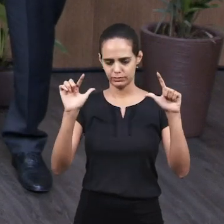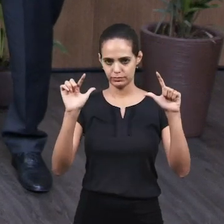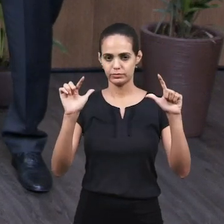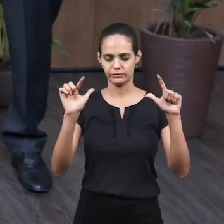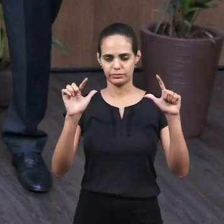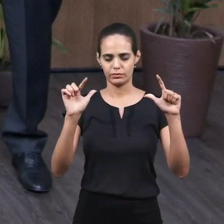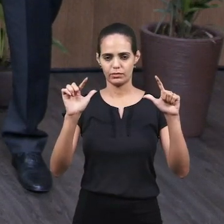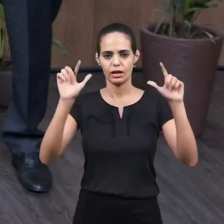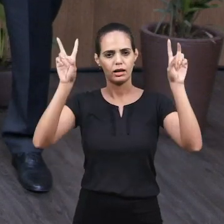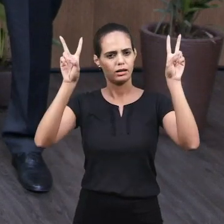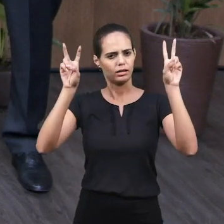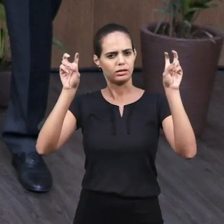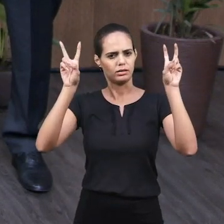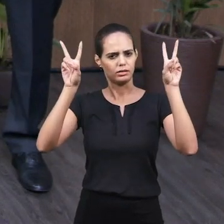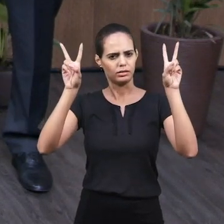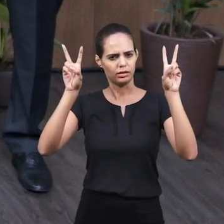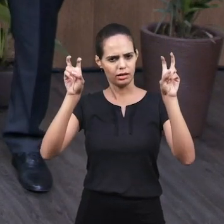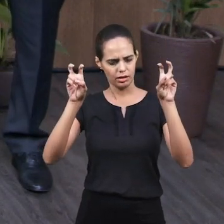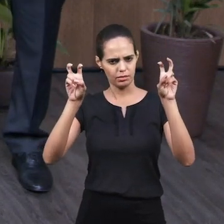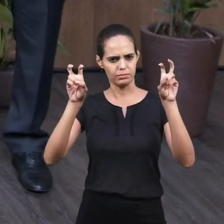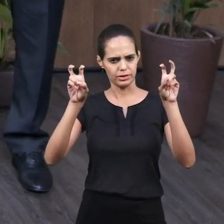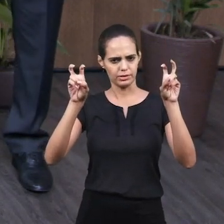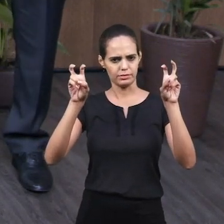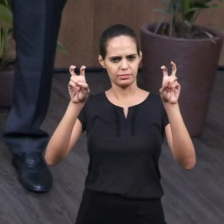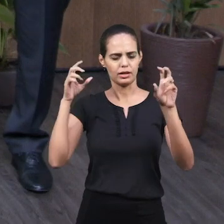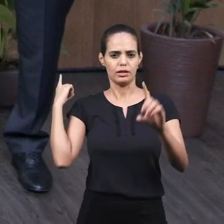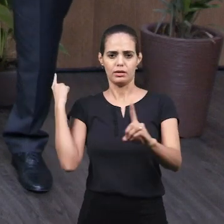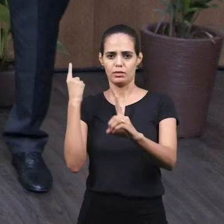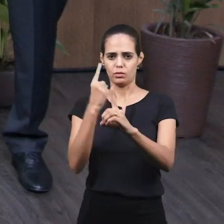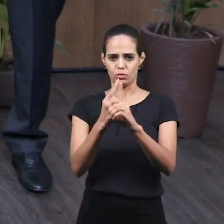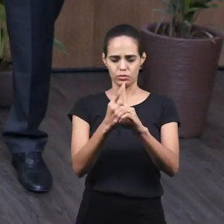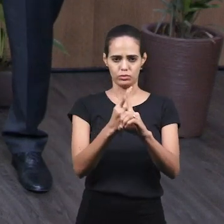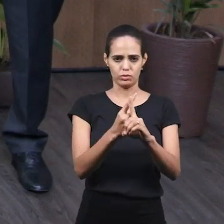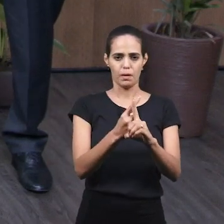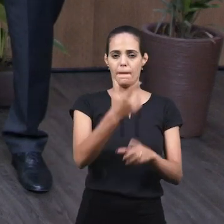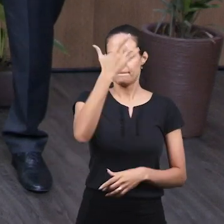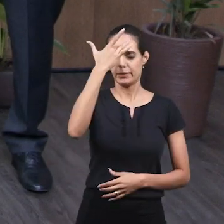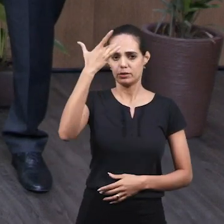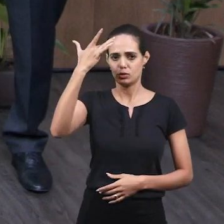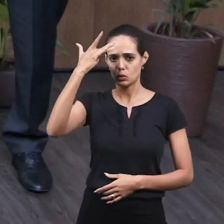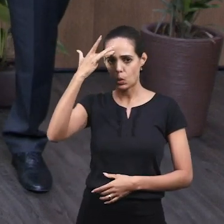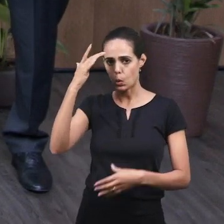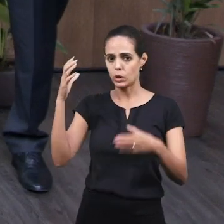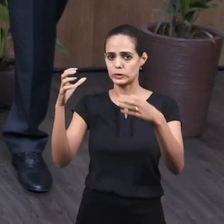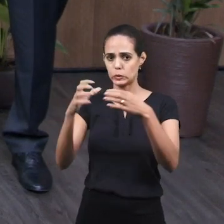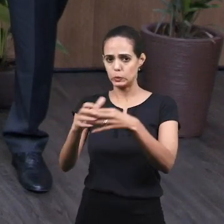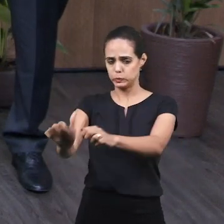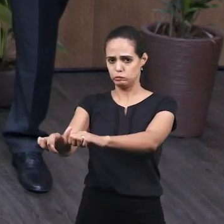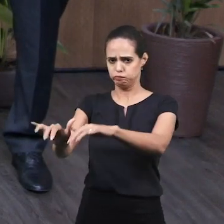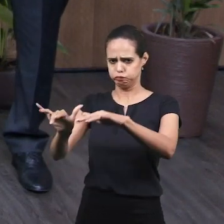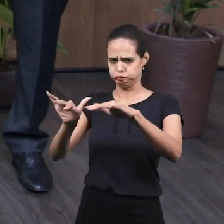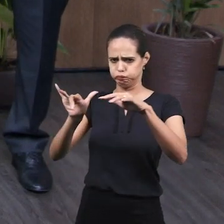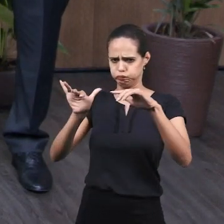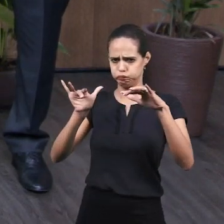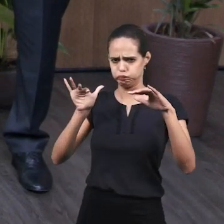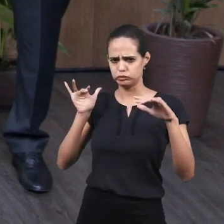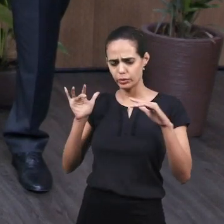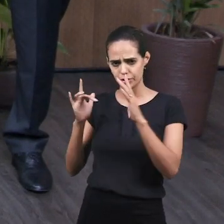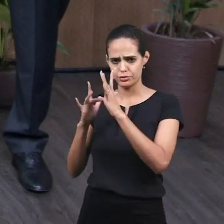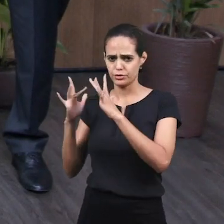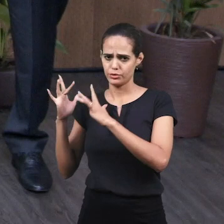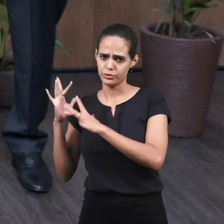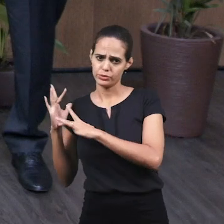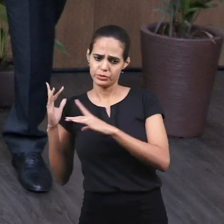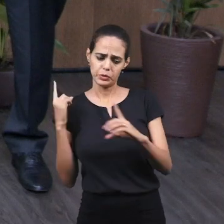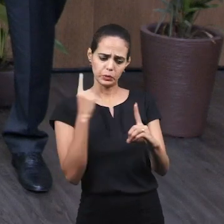du Seigneur Jésus avec des personnes, des groupes et même avec des foules. Des rencontres, comme vous